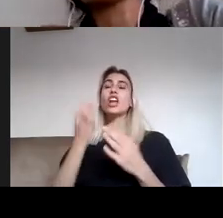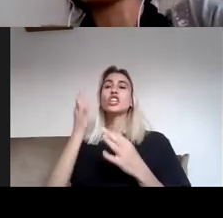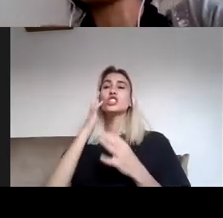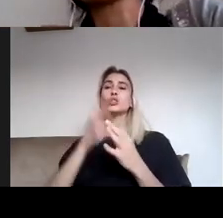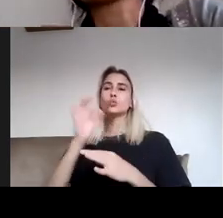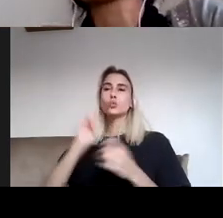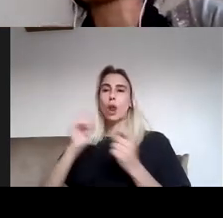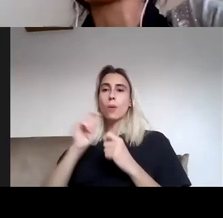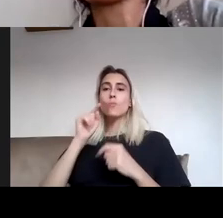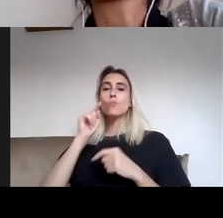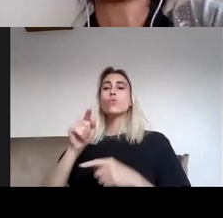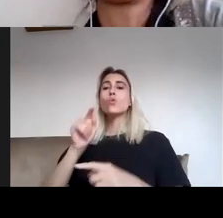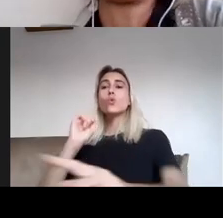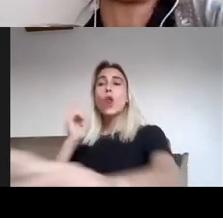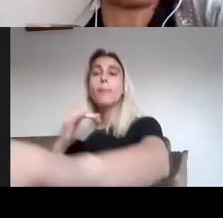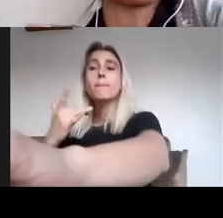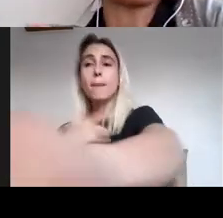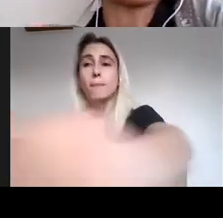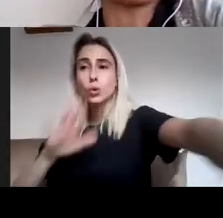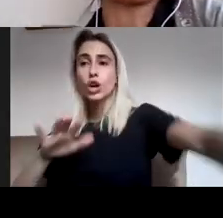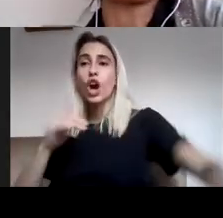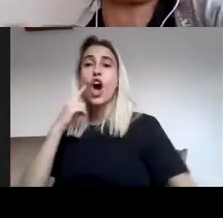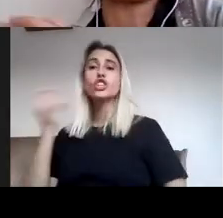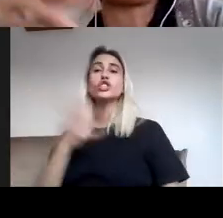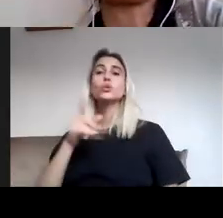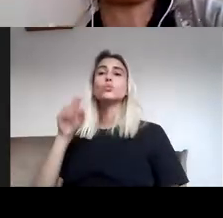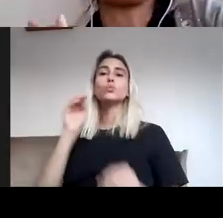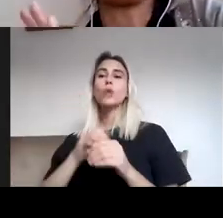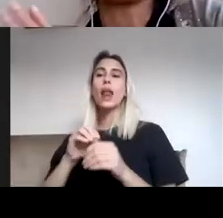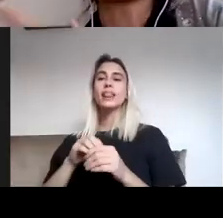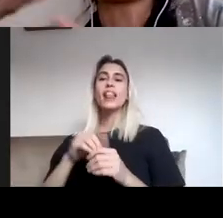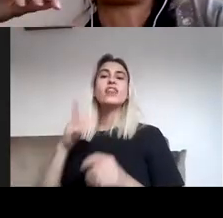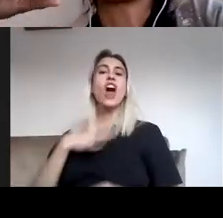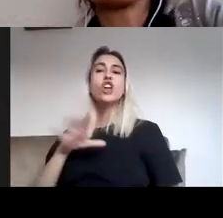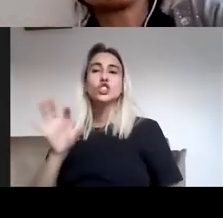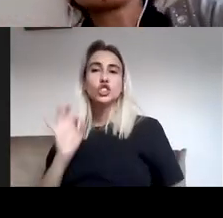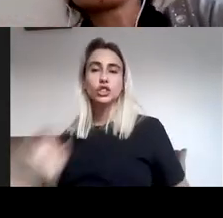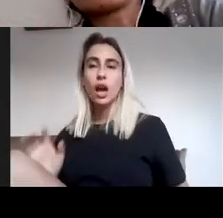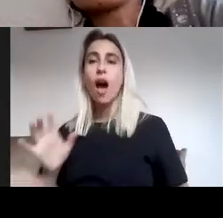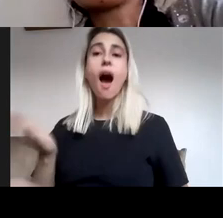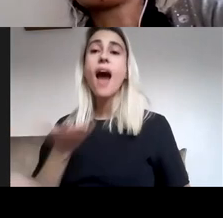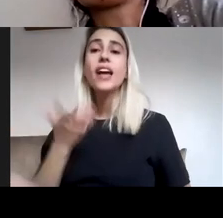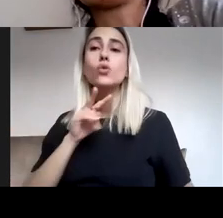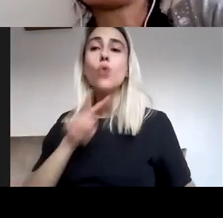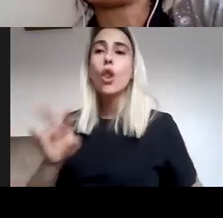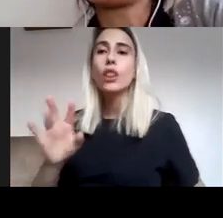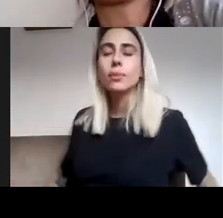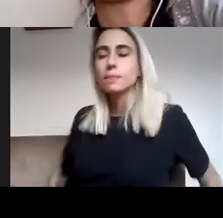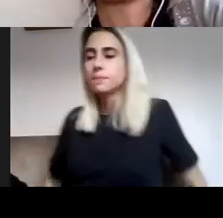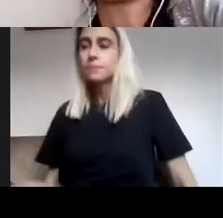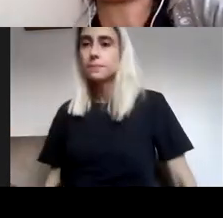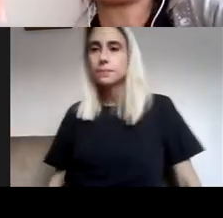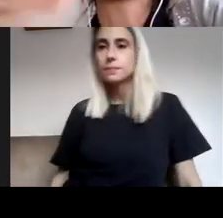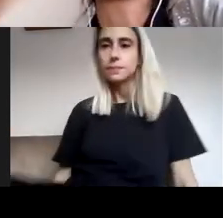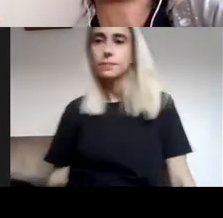kişi bu konu kullanımından memnun ya da kaç kişi üzerinde tercih ediliyor, hangi yolları tercih ettikleri, yayaların